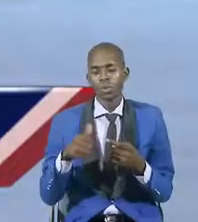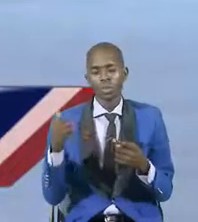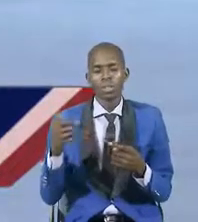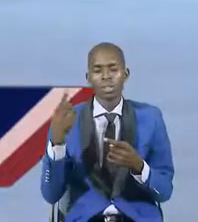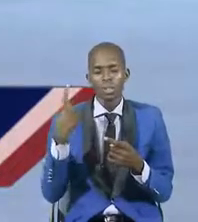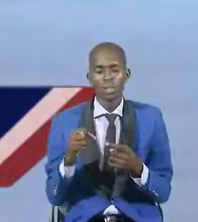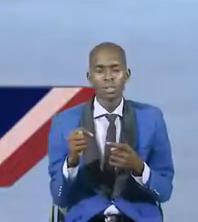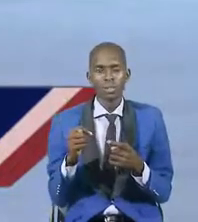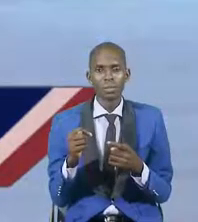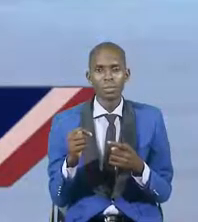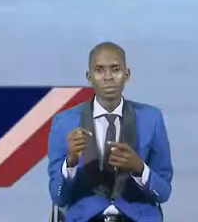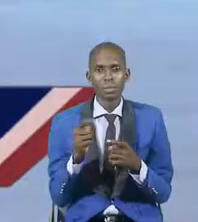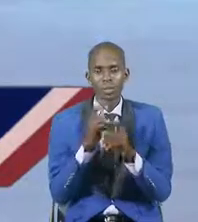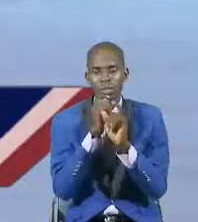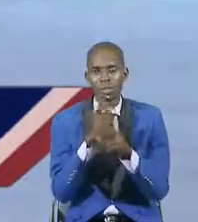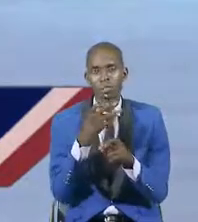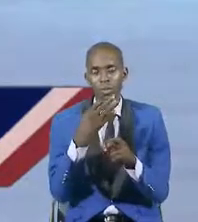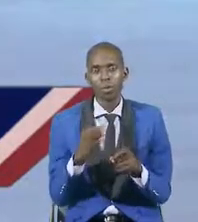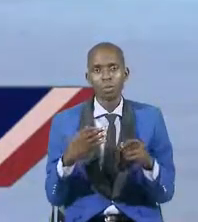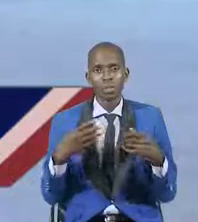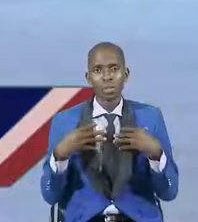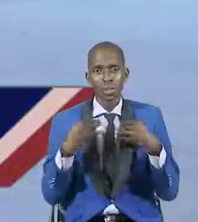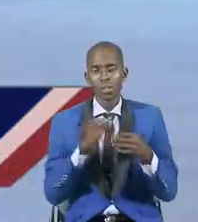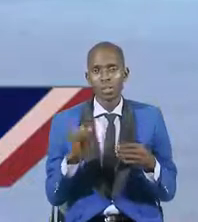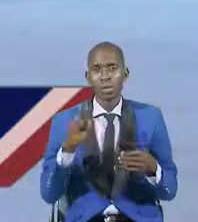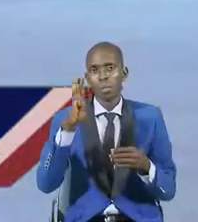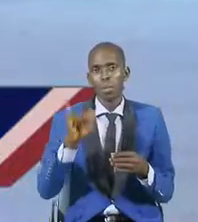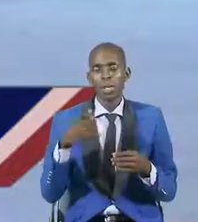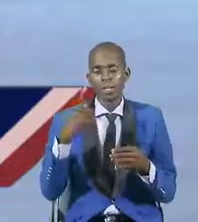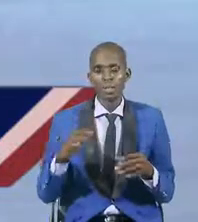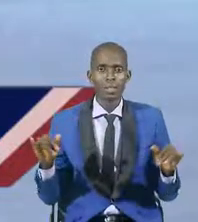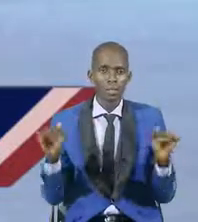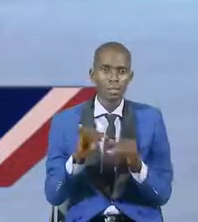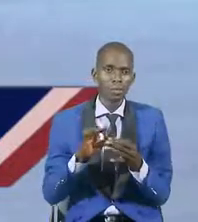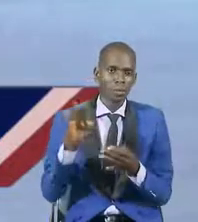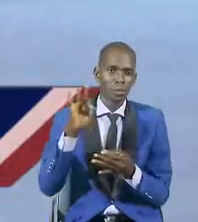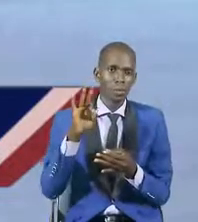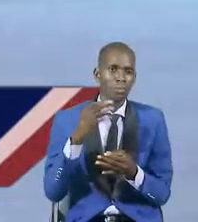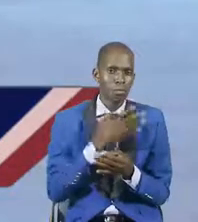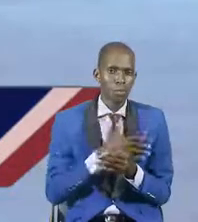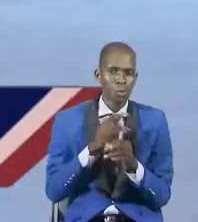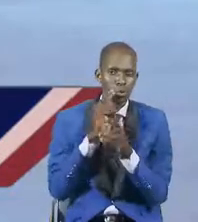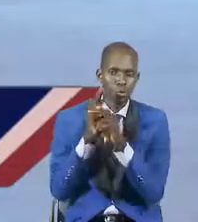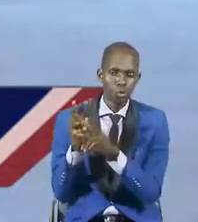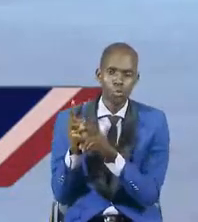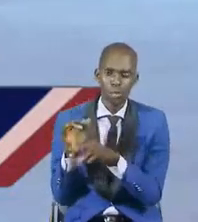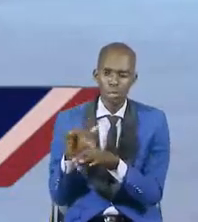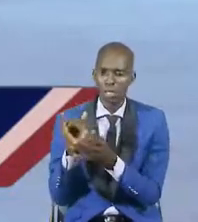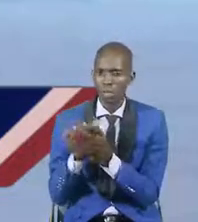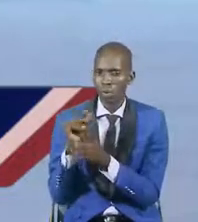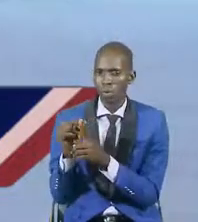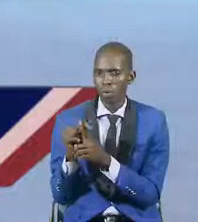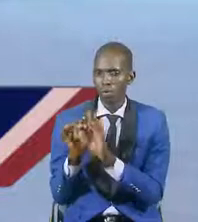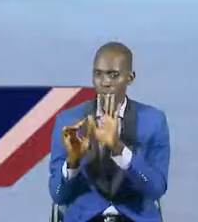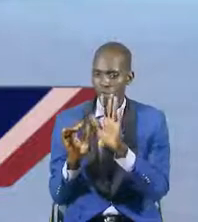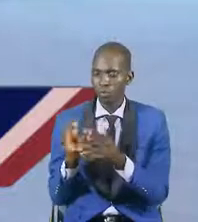pas le même esprit. Je veux que vous remarquiez les mots,